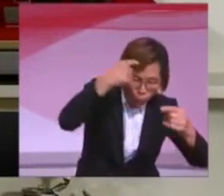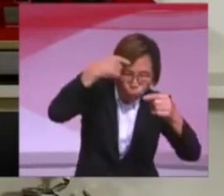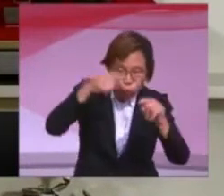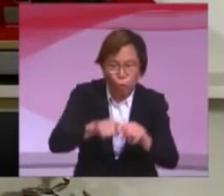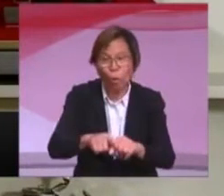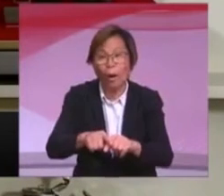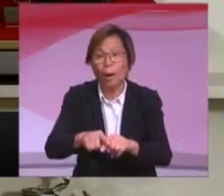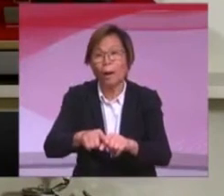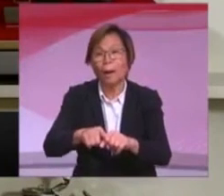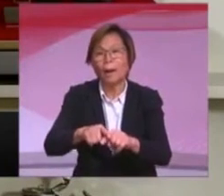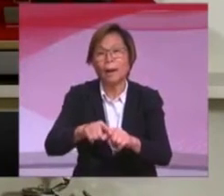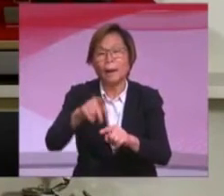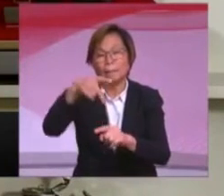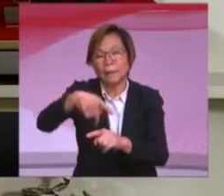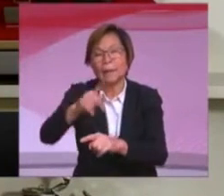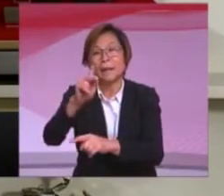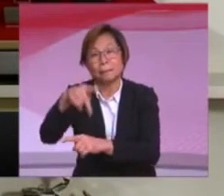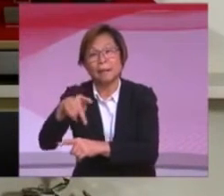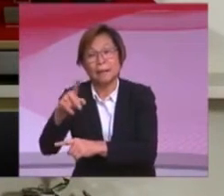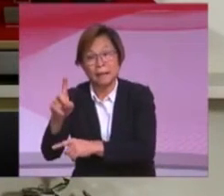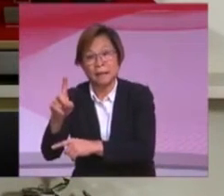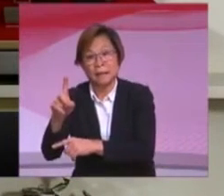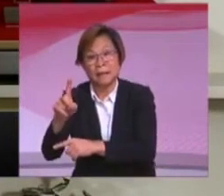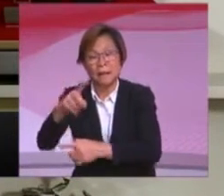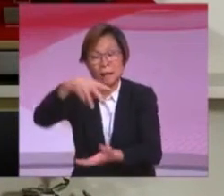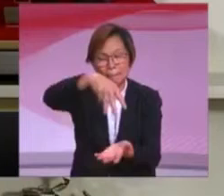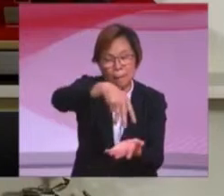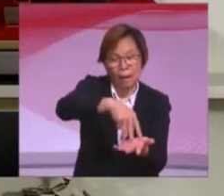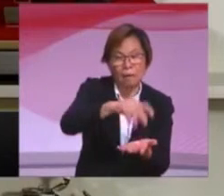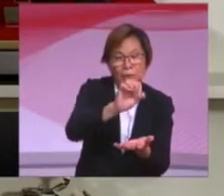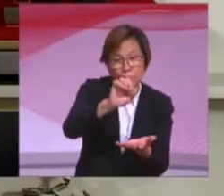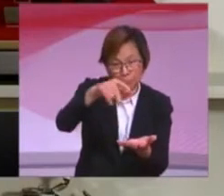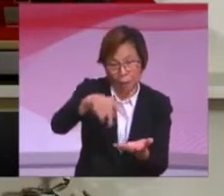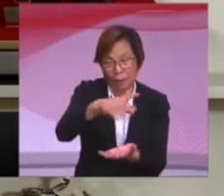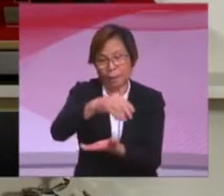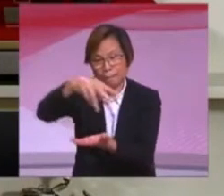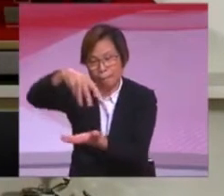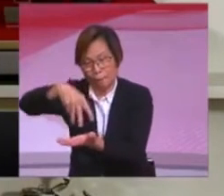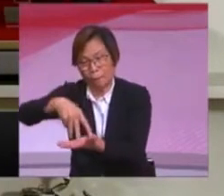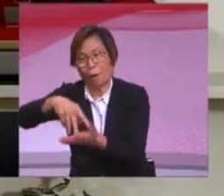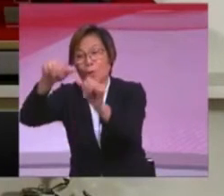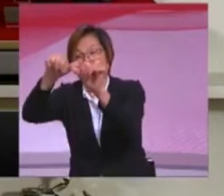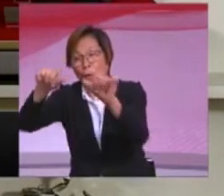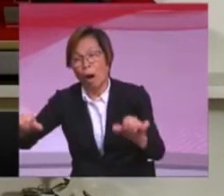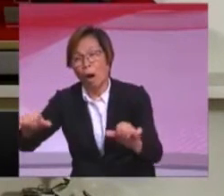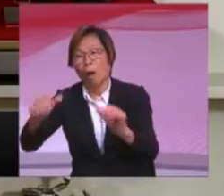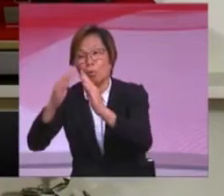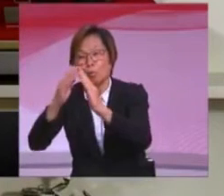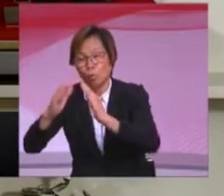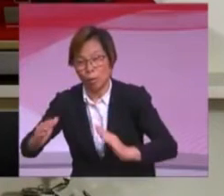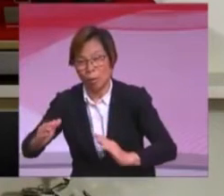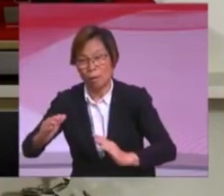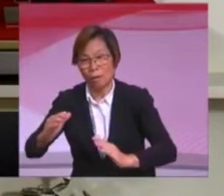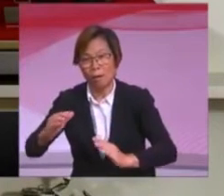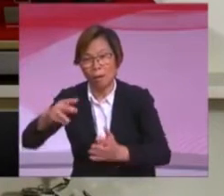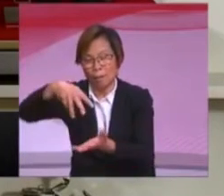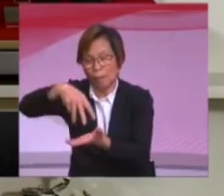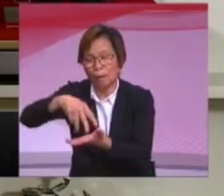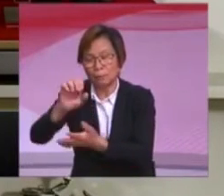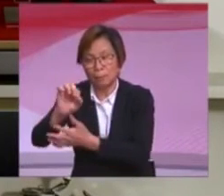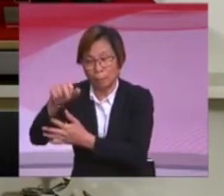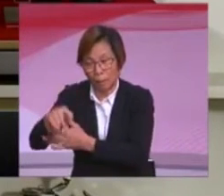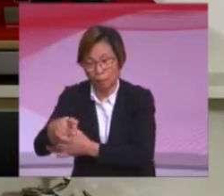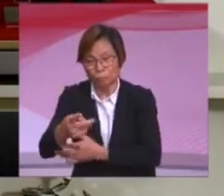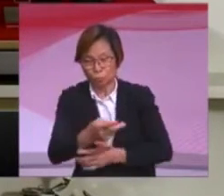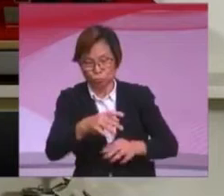untuk melanjutkan PKPD di penjara seberamperai dan kuartus perumahan penjara